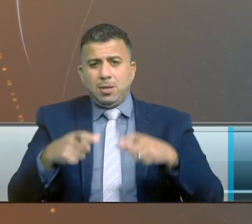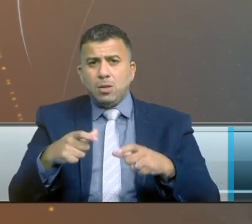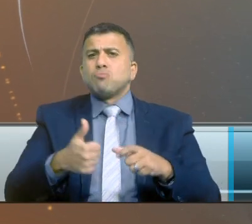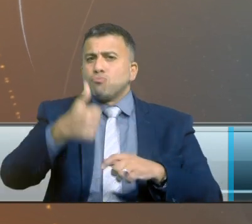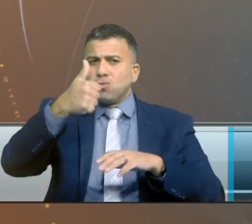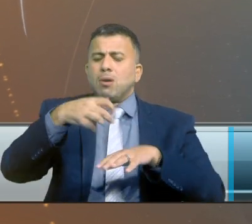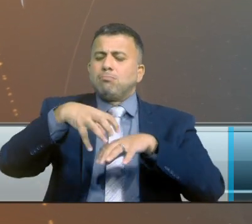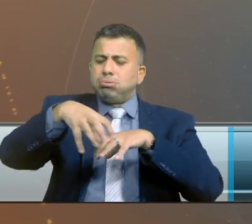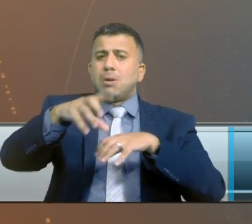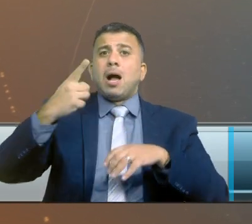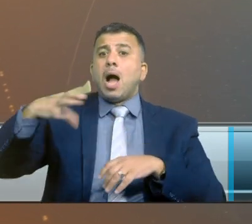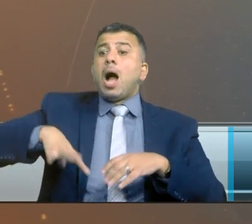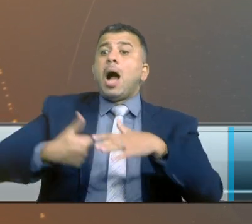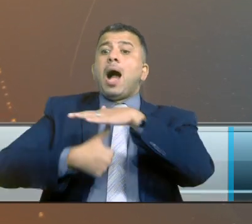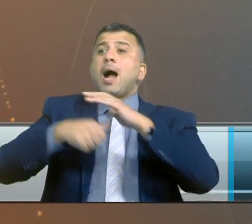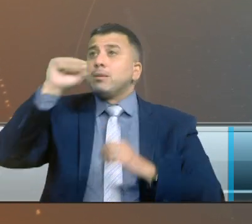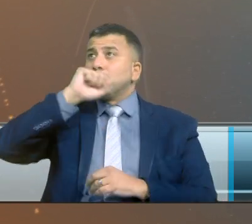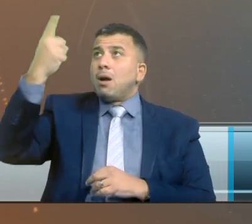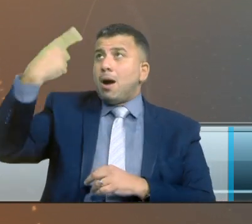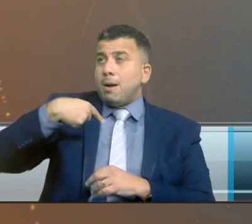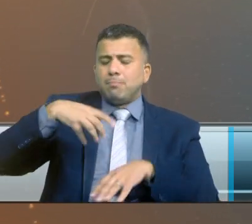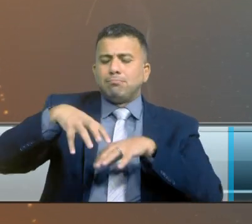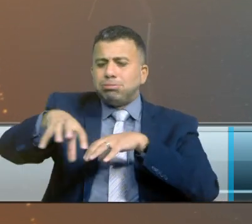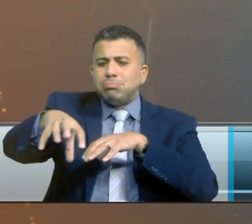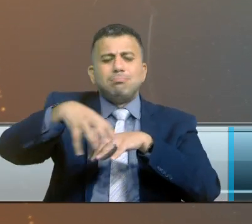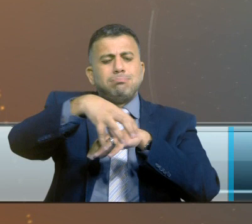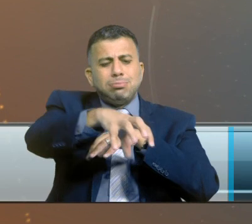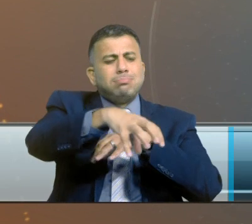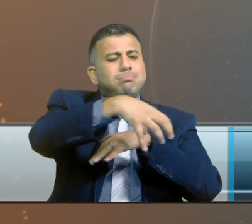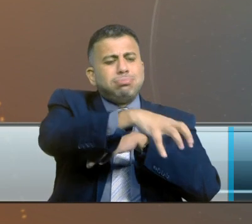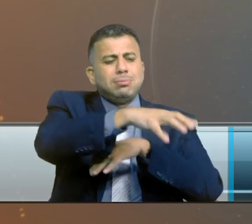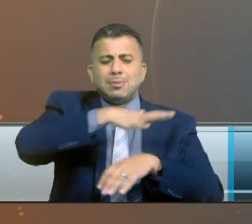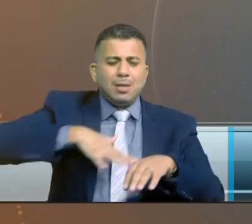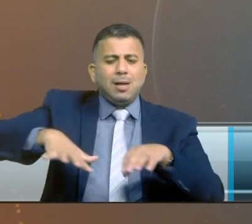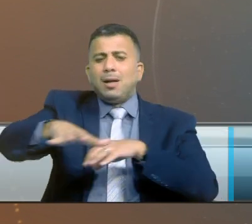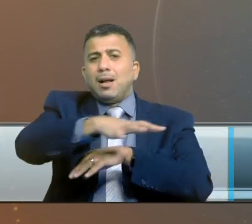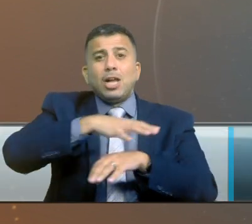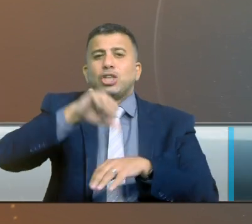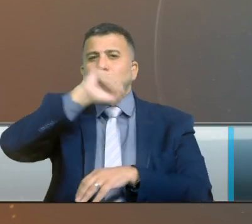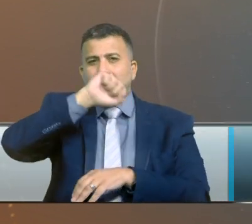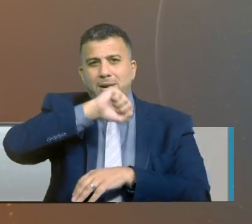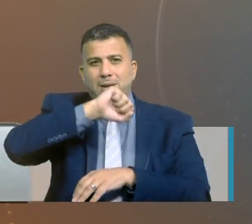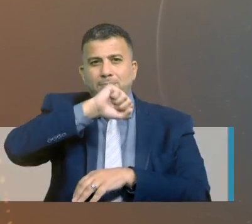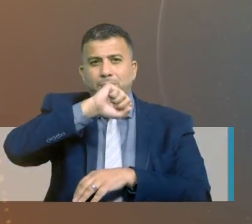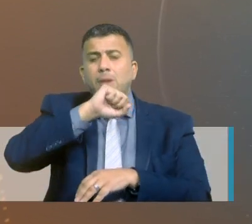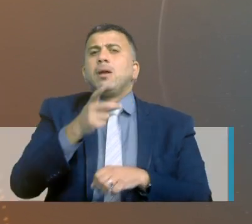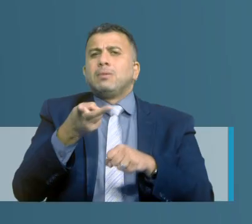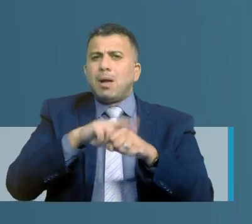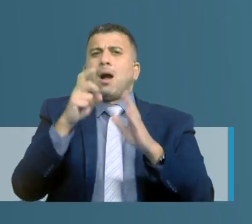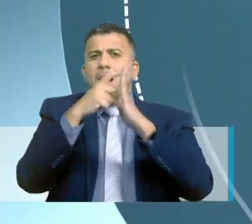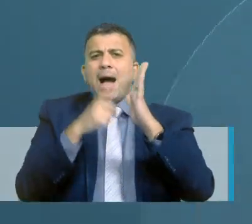ويجوز بقرار من الحاكم ان تنشا لها فروعا ومكاتب في باقي مدن ومناطق الاماره